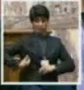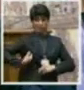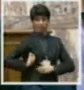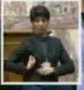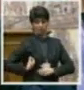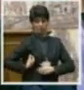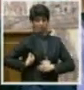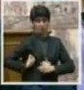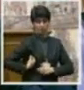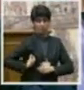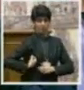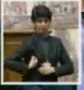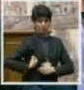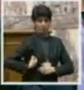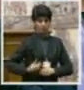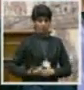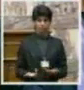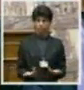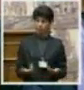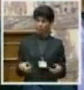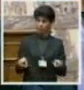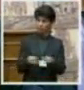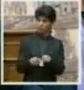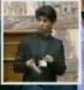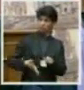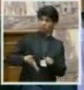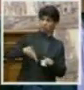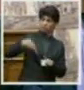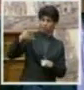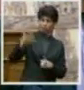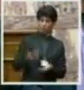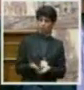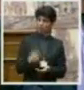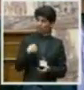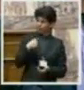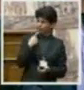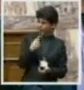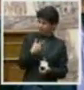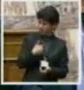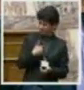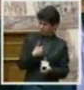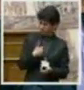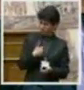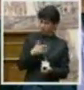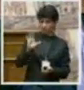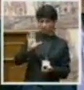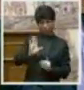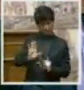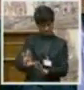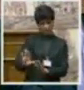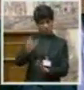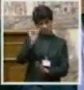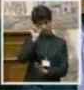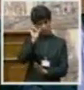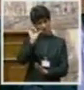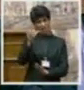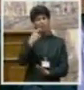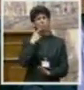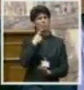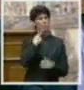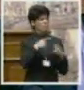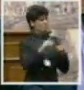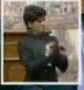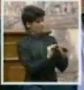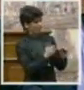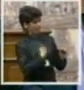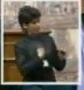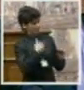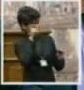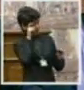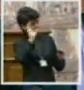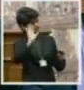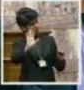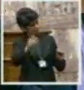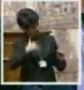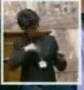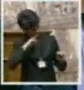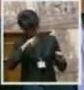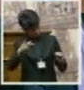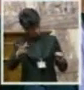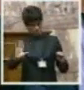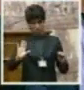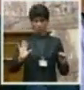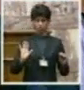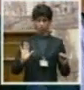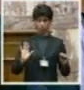στηρίζει. Και μας ζητάει κιόλας να μην κάνουμε αντιπολίτευση. Αφήστε για τον Σαμαρά. Θα πω, μην μου λέτε για τον Σαμαρά. Κύριε